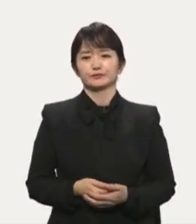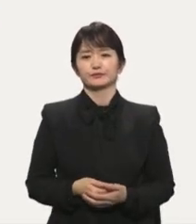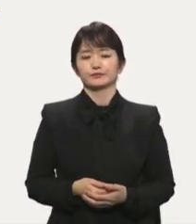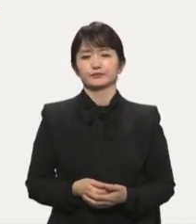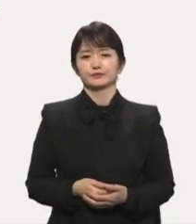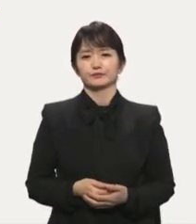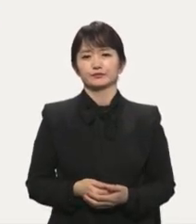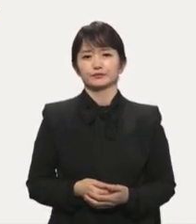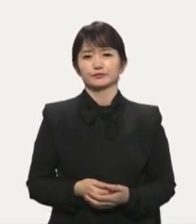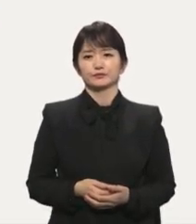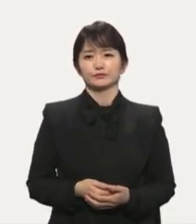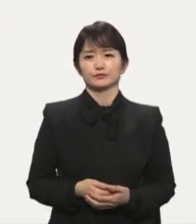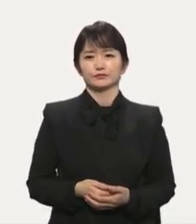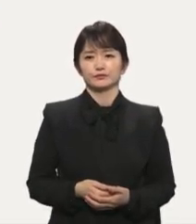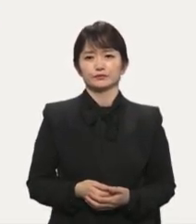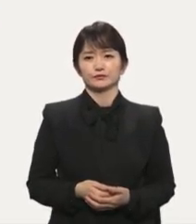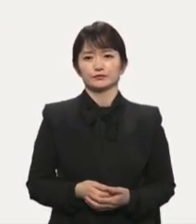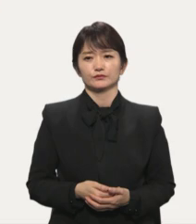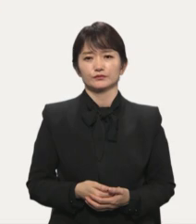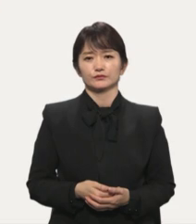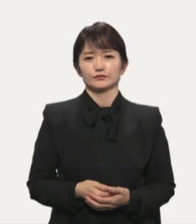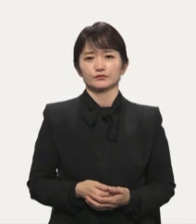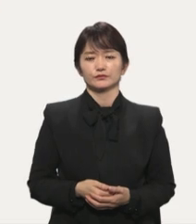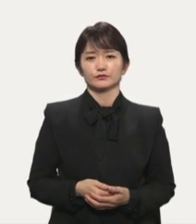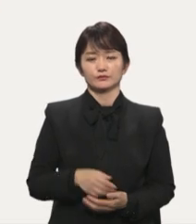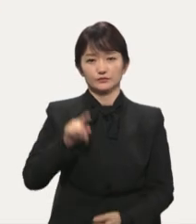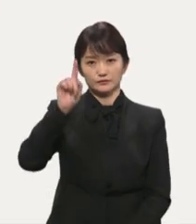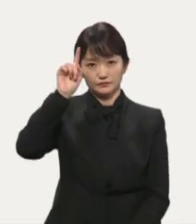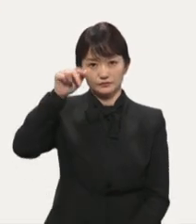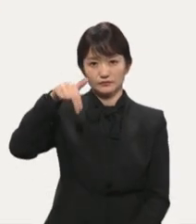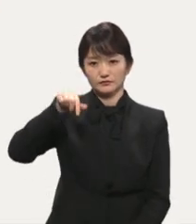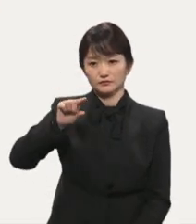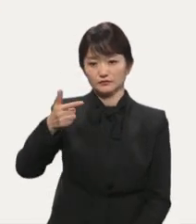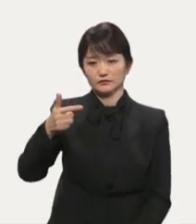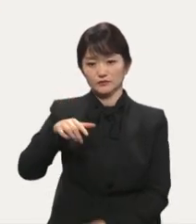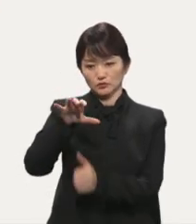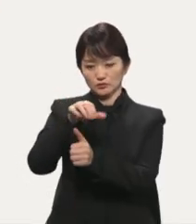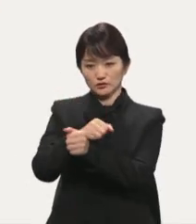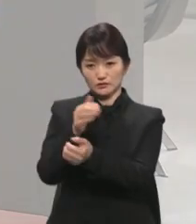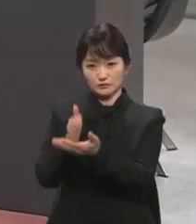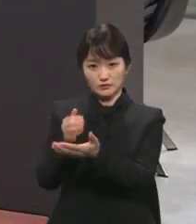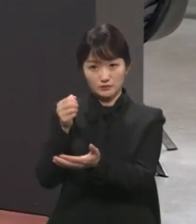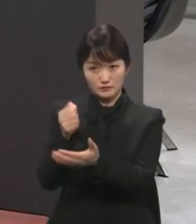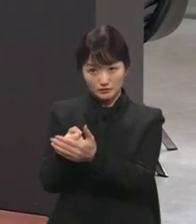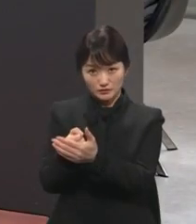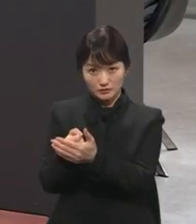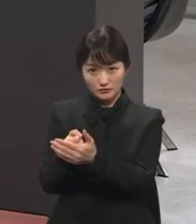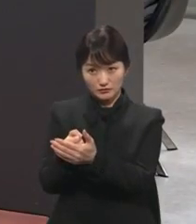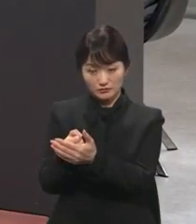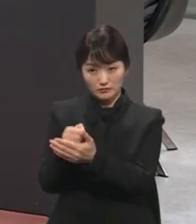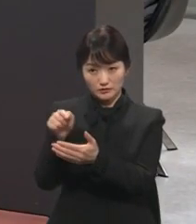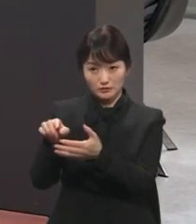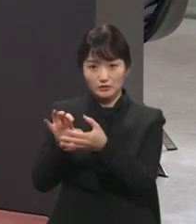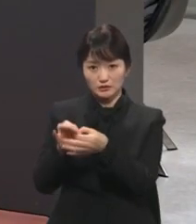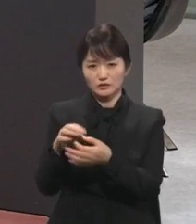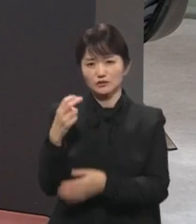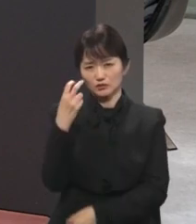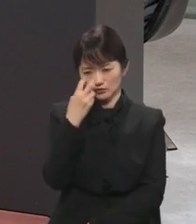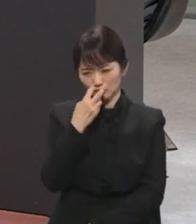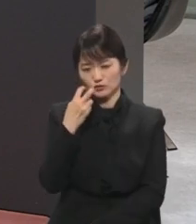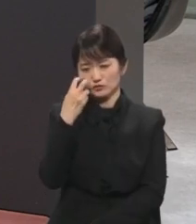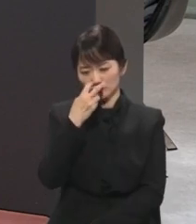일단 내일 그 전청조 씨 구성 여부가 결정이 되면 또이 부분도 어 수사가 진행될